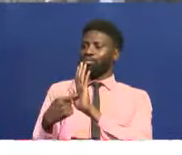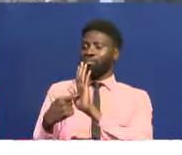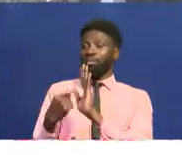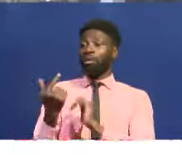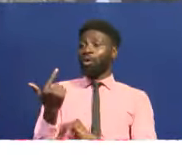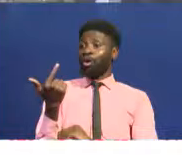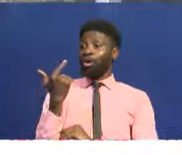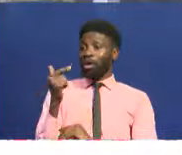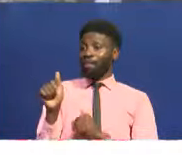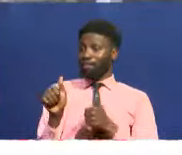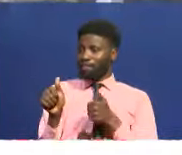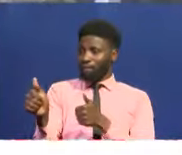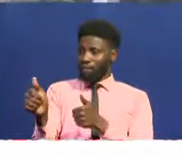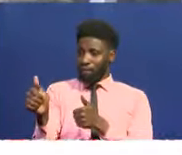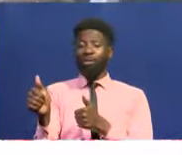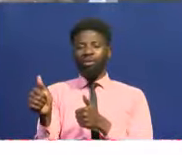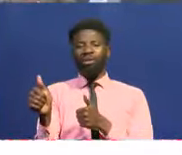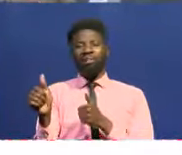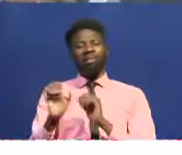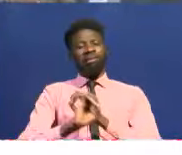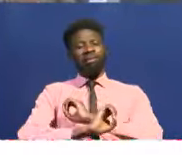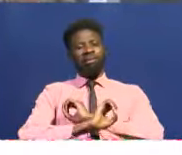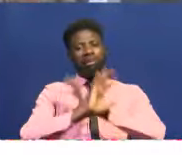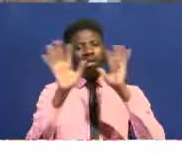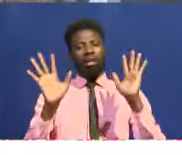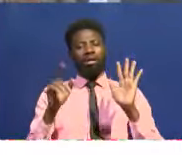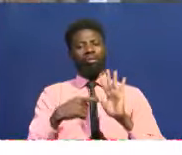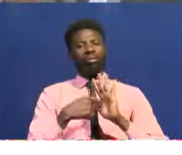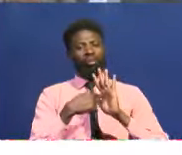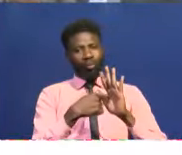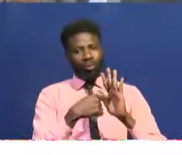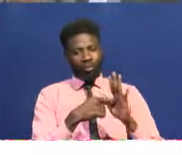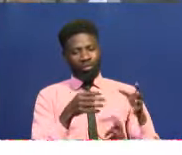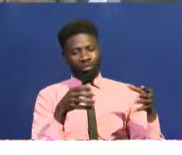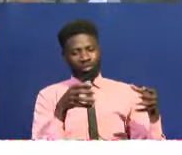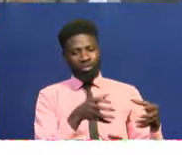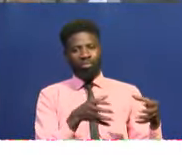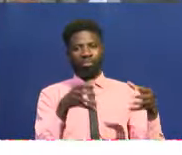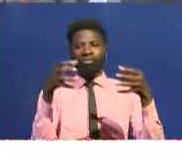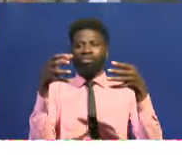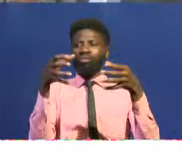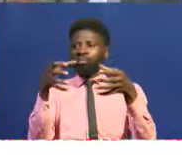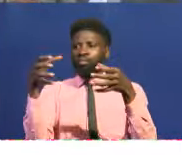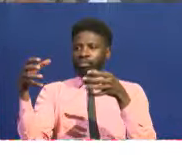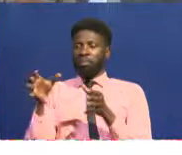hivi vitengo ama hizi taasisi zinafanya kazi.